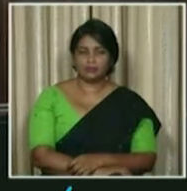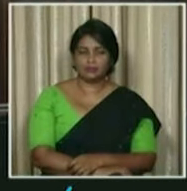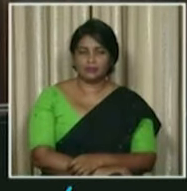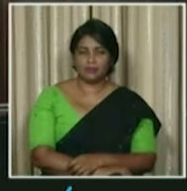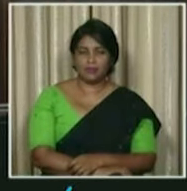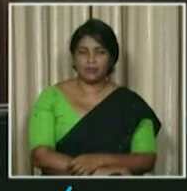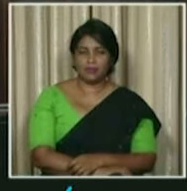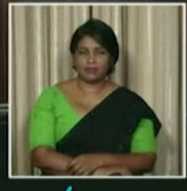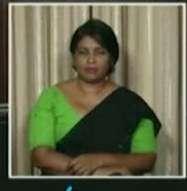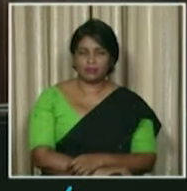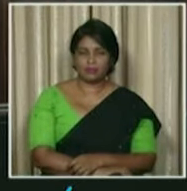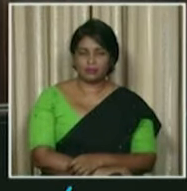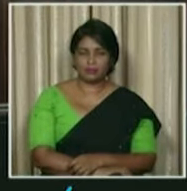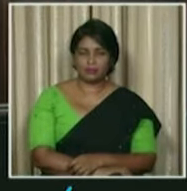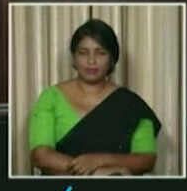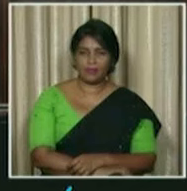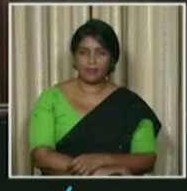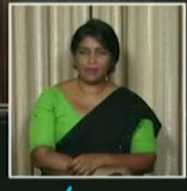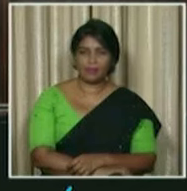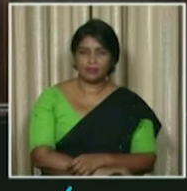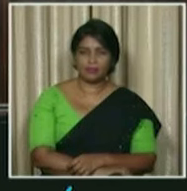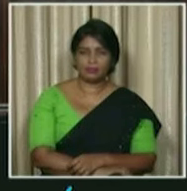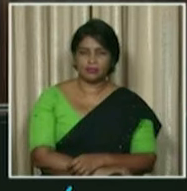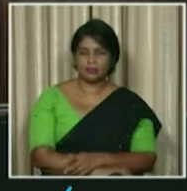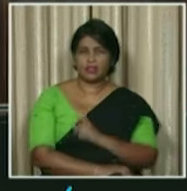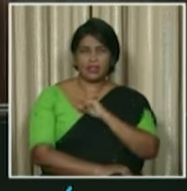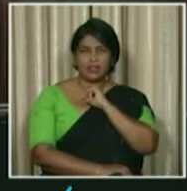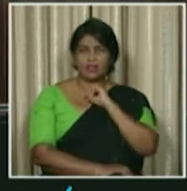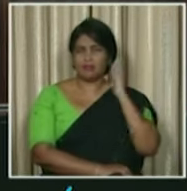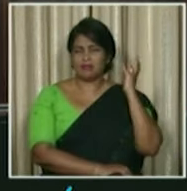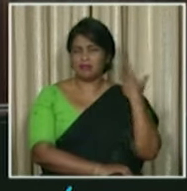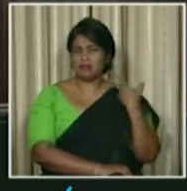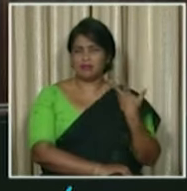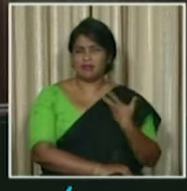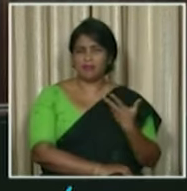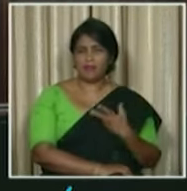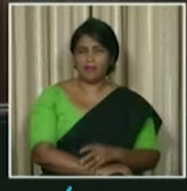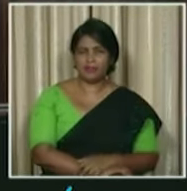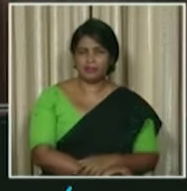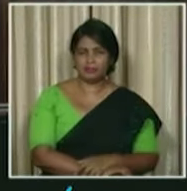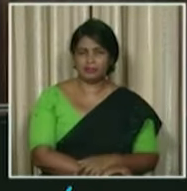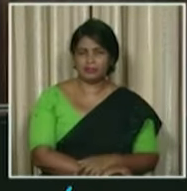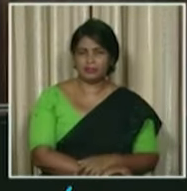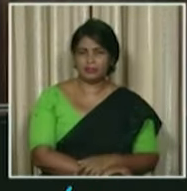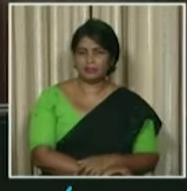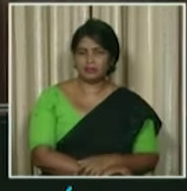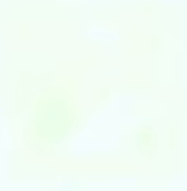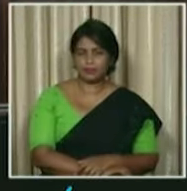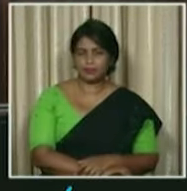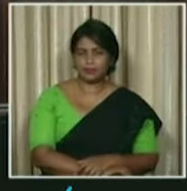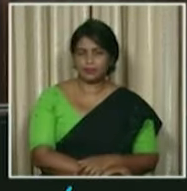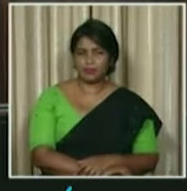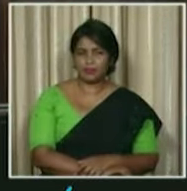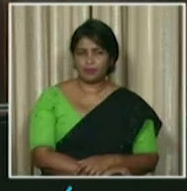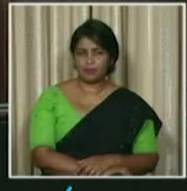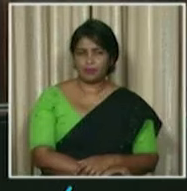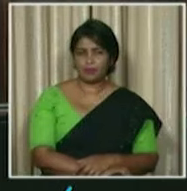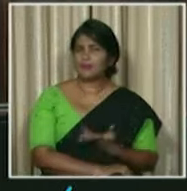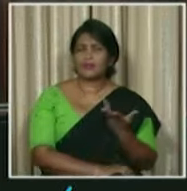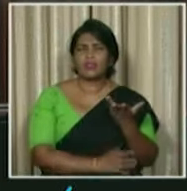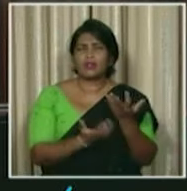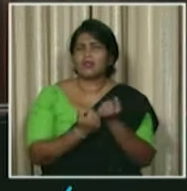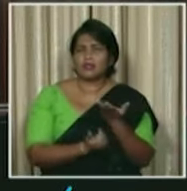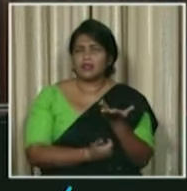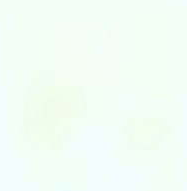අර්ෂමන්තු අමතුමා පිළිගන්නවා. කතා කරන්න බෑ, කෑ ගහන පිටිපස්සේ කතා කරන්න බෑ. එතුමා කෑ ගැහුවට ඒක මේ ඔබතුමා මොකද